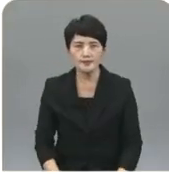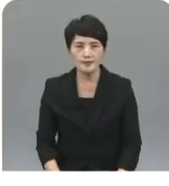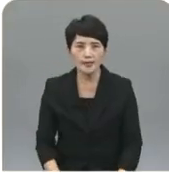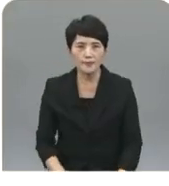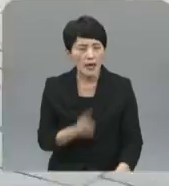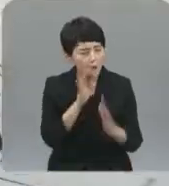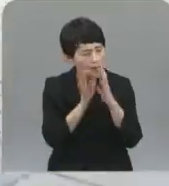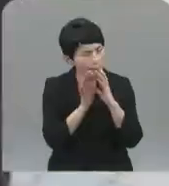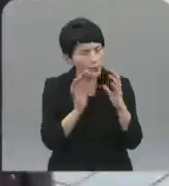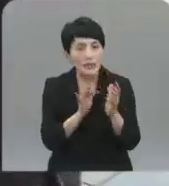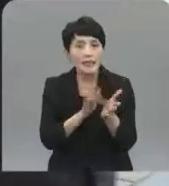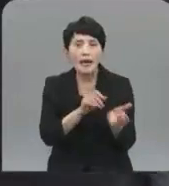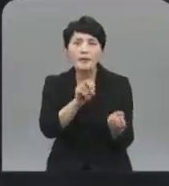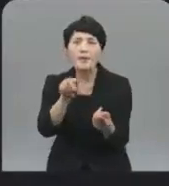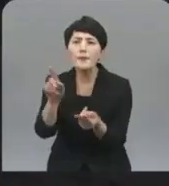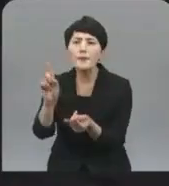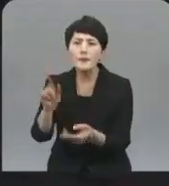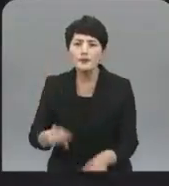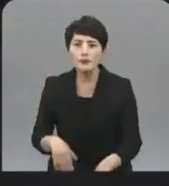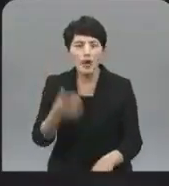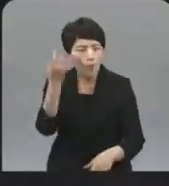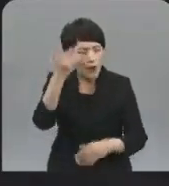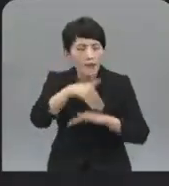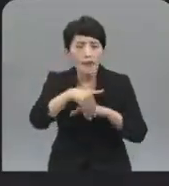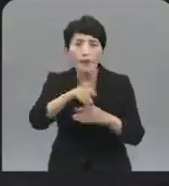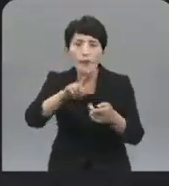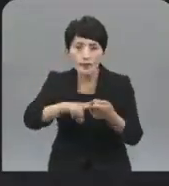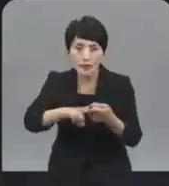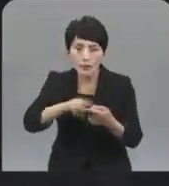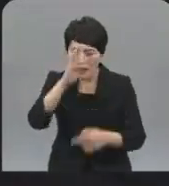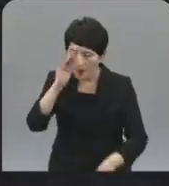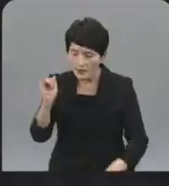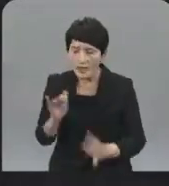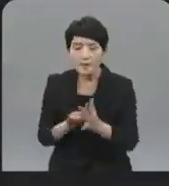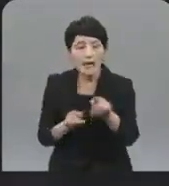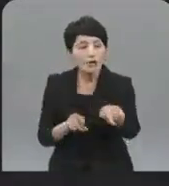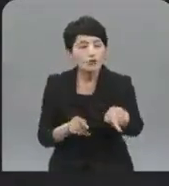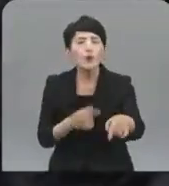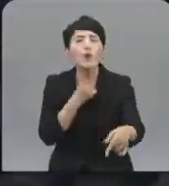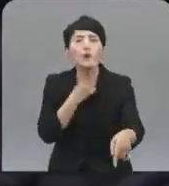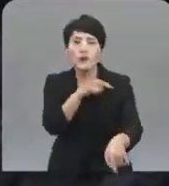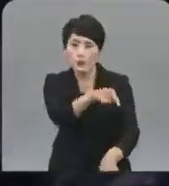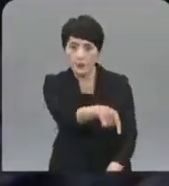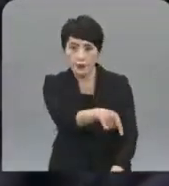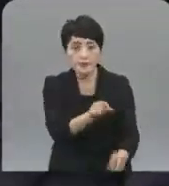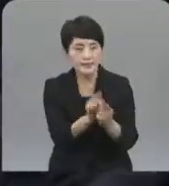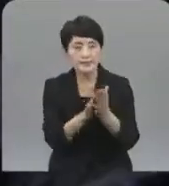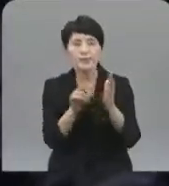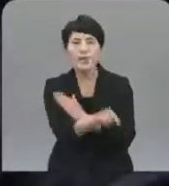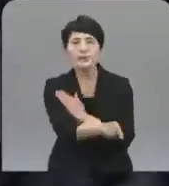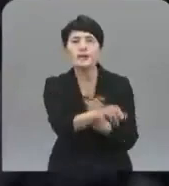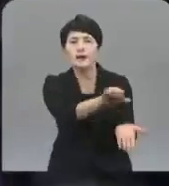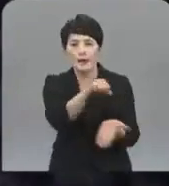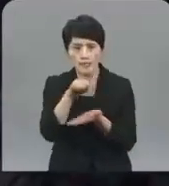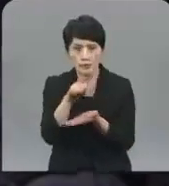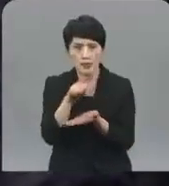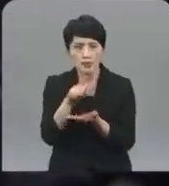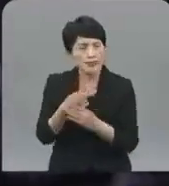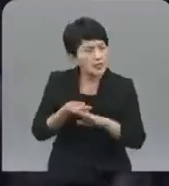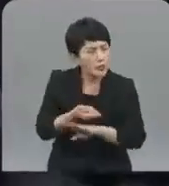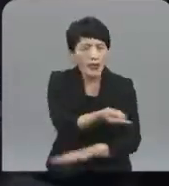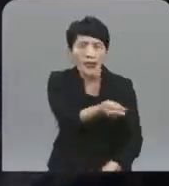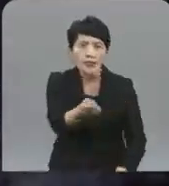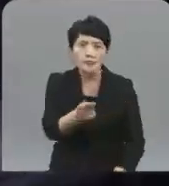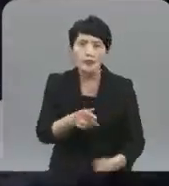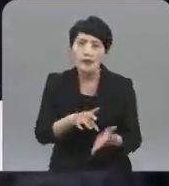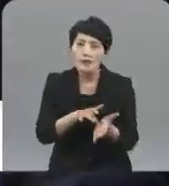về việc gửi thuốc tận nhà cho bệnh nhân thì vẫn theo kế hoạch ban đầu là bệnh nhân phải trực tiếp tới hiệu thuốc chỉ định để nhận thuốc Tuy nhiên trong trường hợp